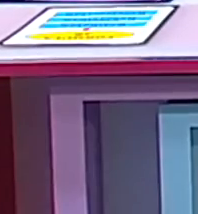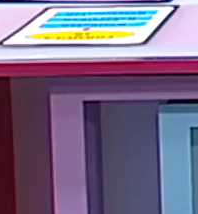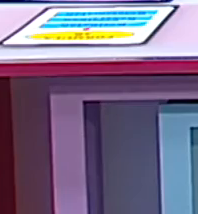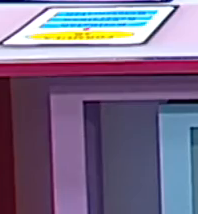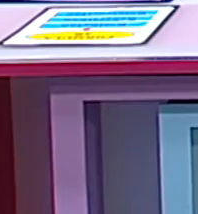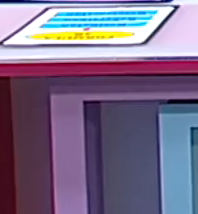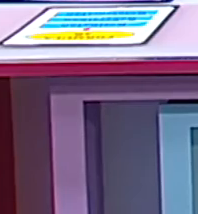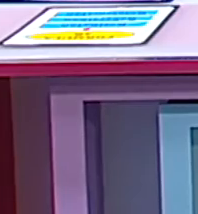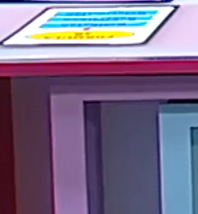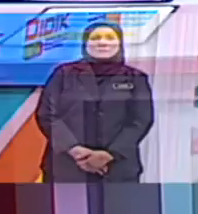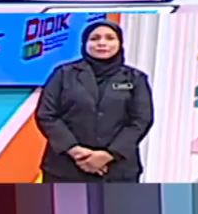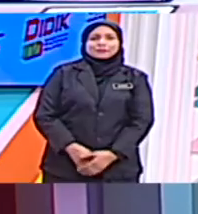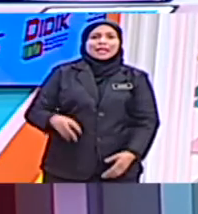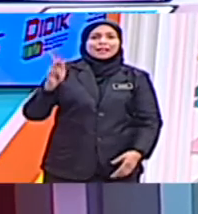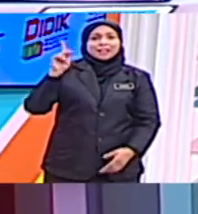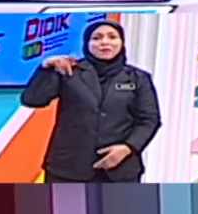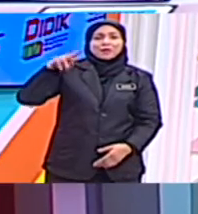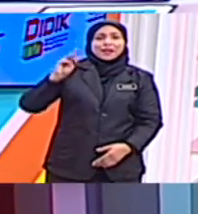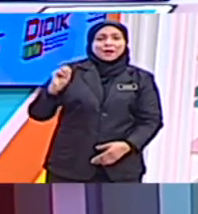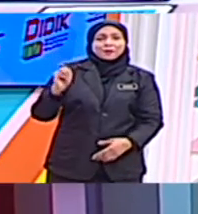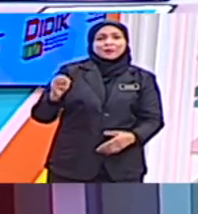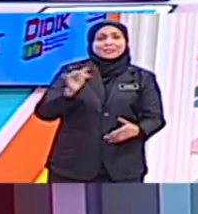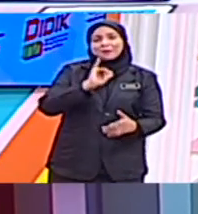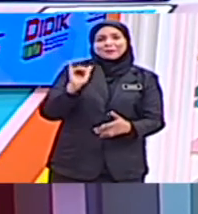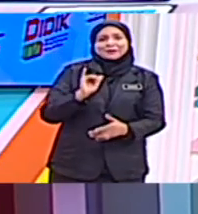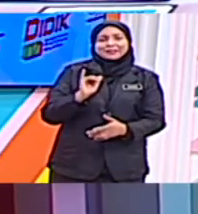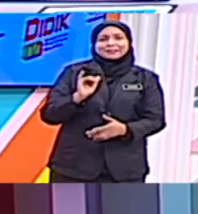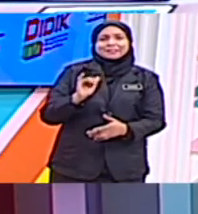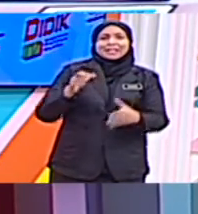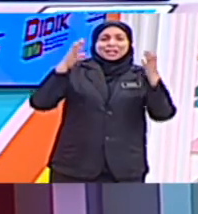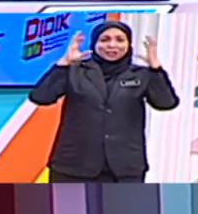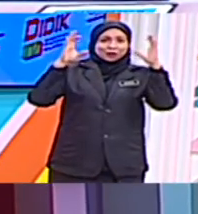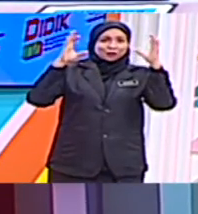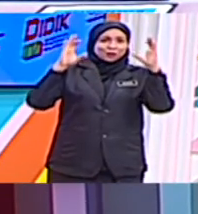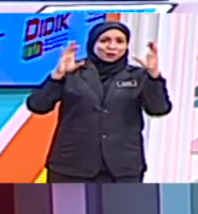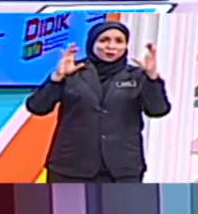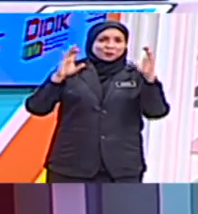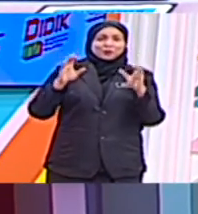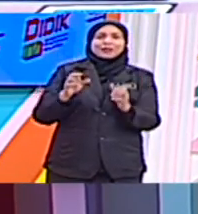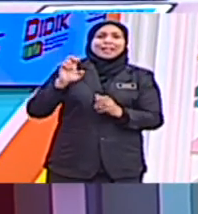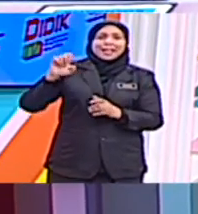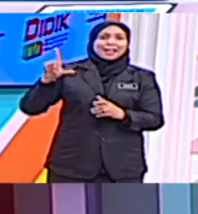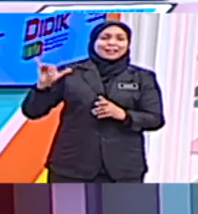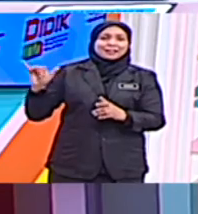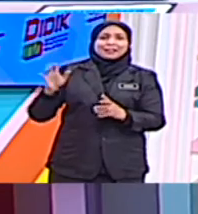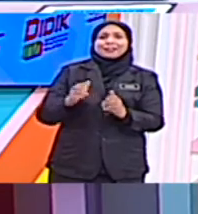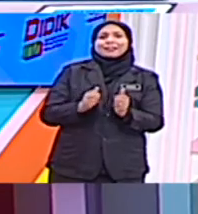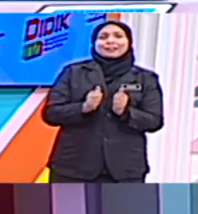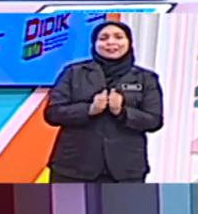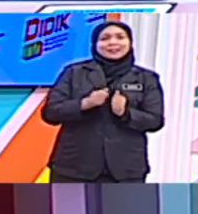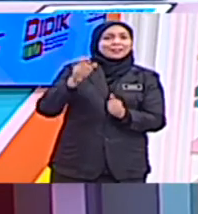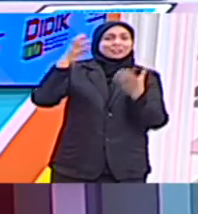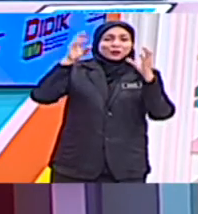Kembali di Teroka di Didik TV KPM. Masih lagi bersama saya Eli, Cikgu Norizan serta Cikgu Hayati dan adik-adik